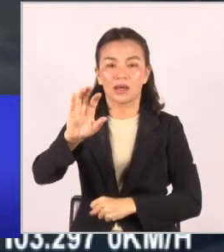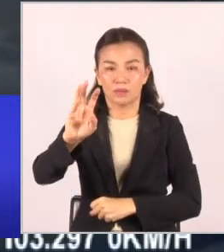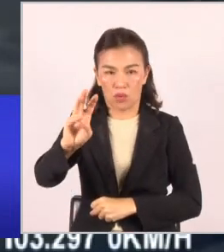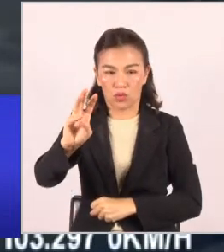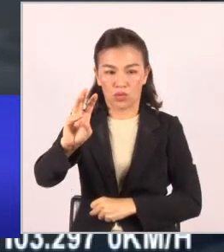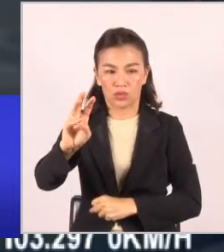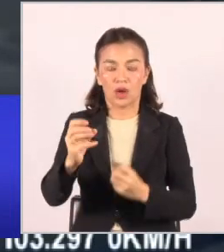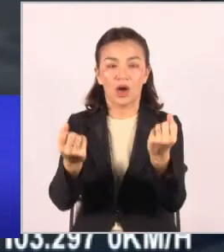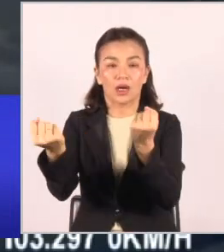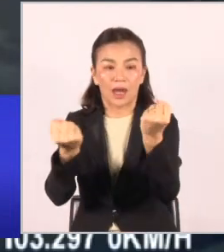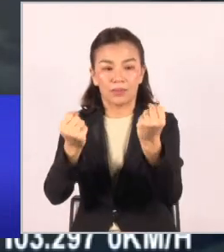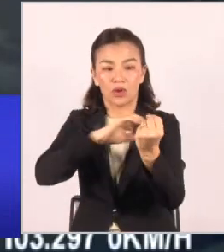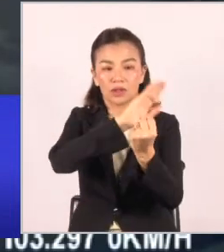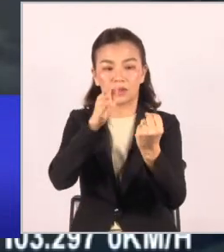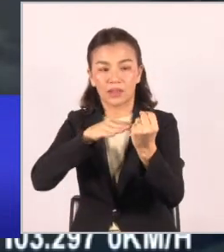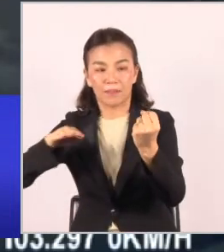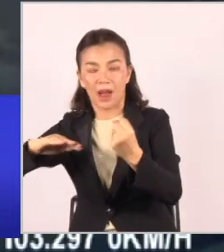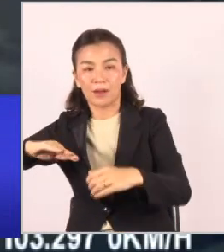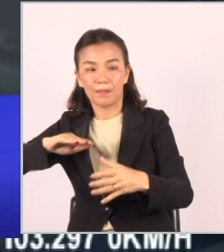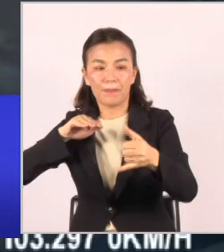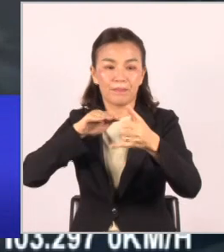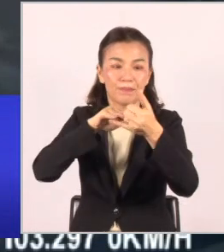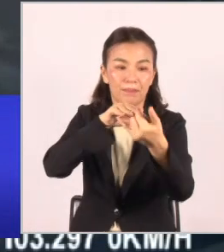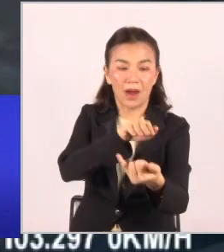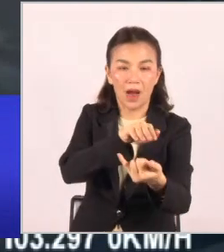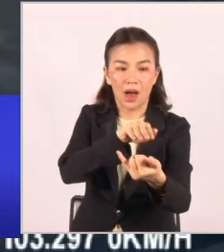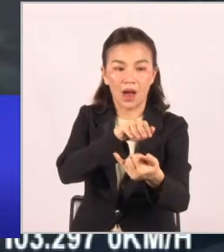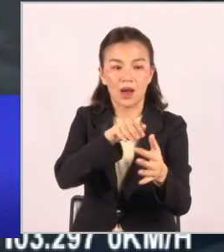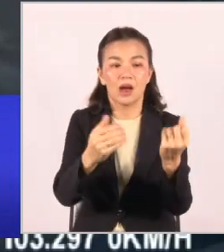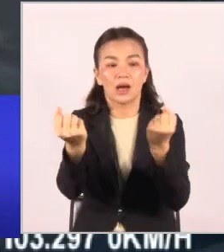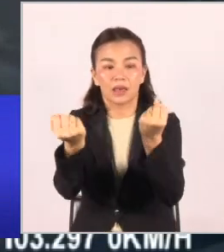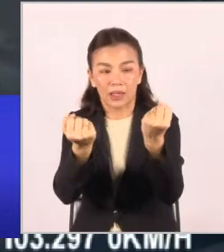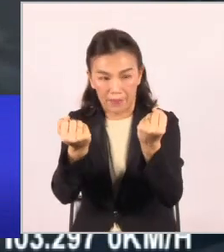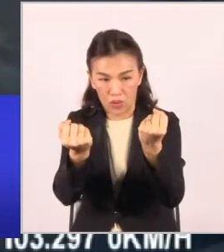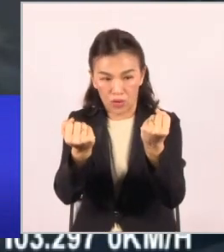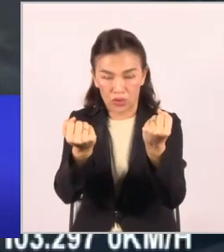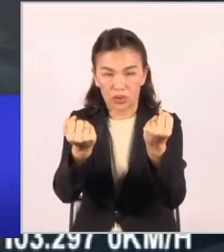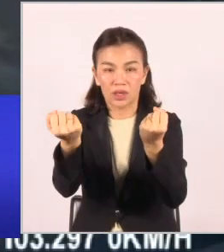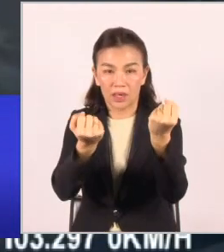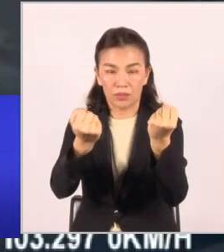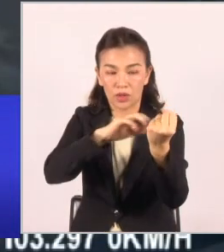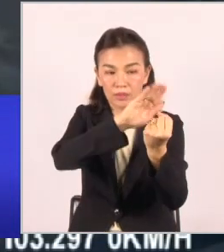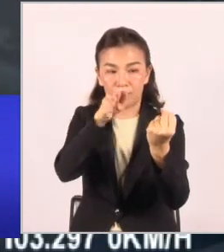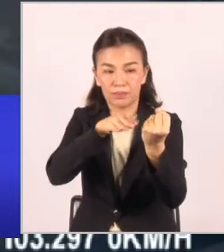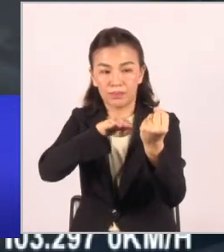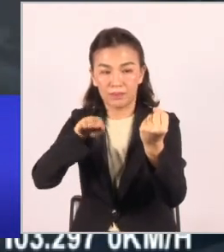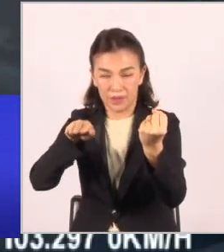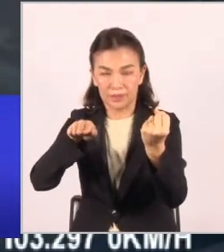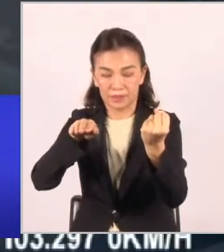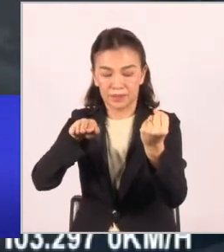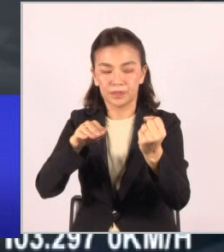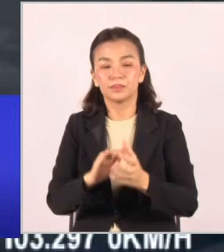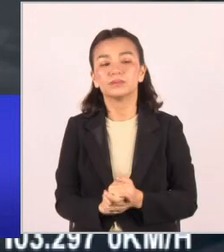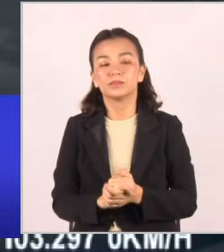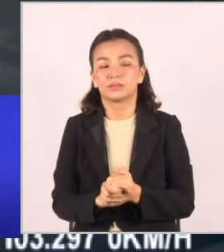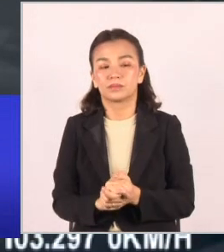รณีที่ขับรถกระบะเนี่ยชื่อว่านายอนุวัฒน์อาจเจริญขับ Toyota ขออภัย Isuzu นะคะ4ประตู D-Max ค่ะ